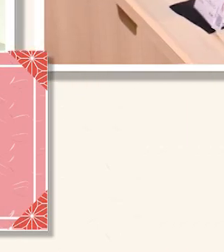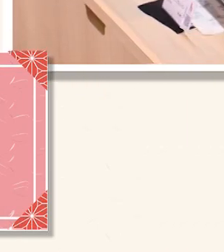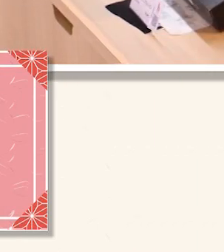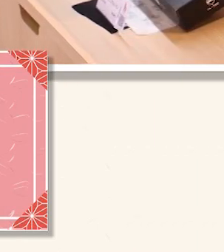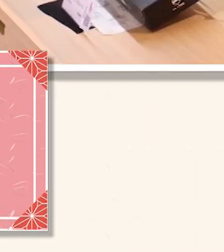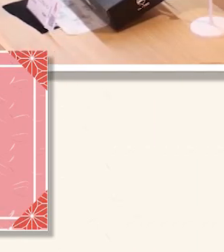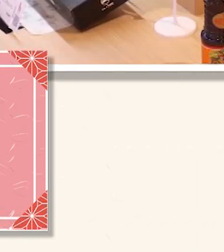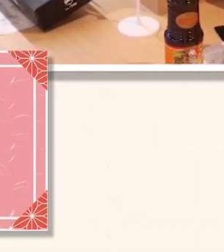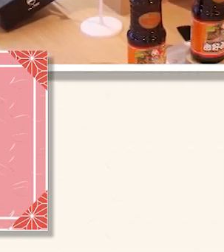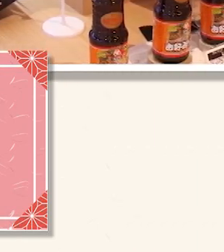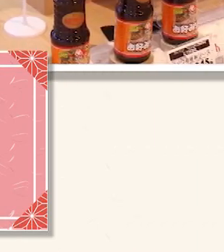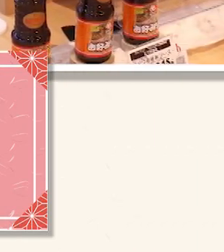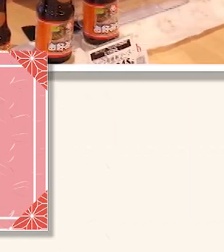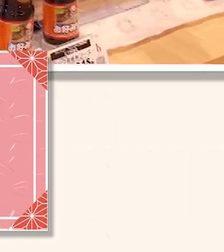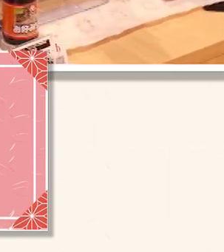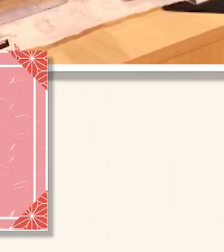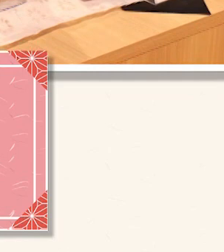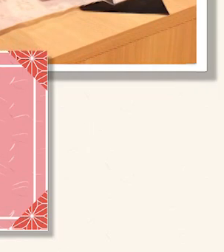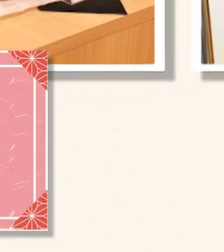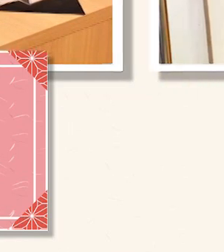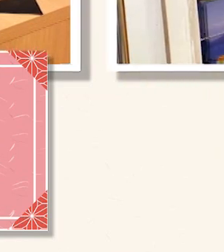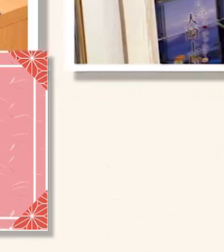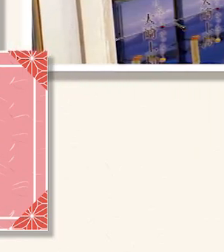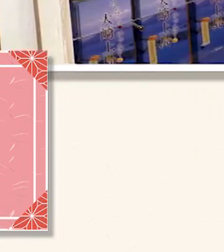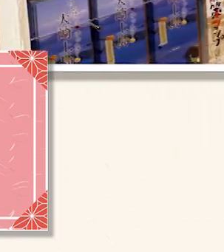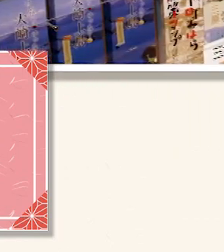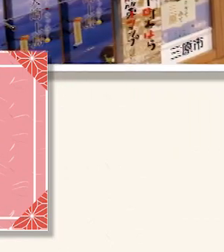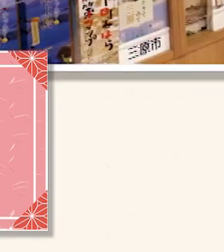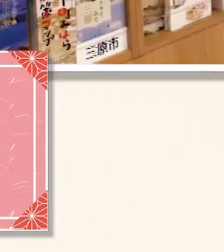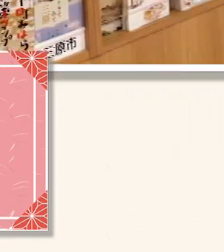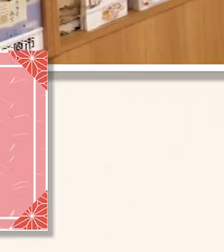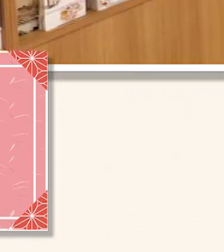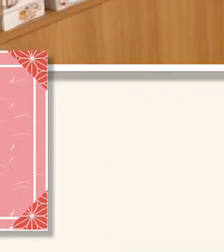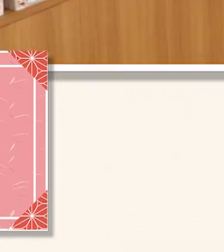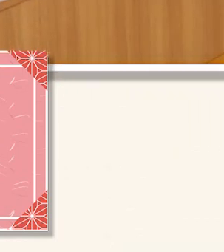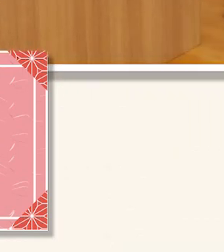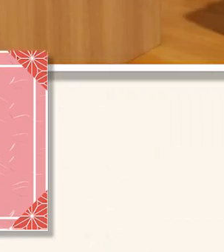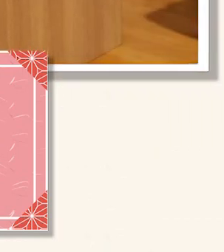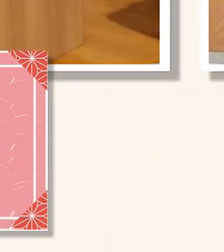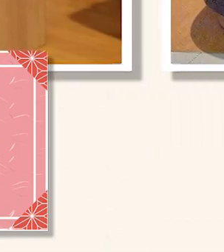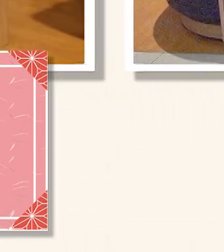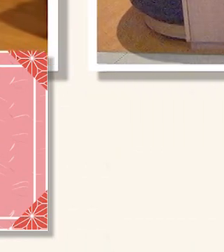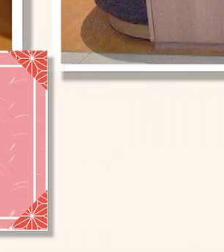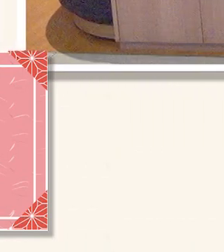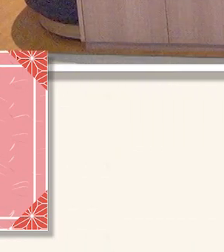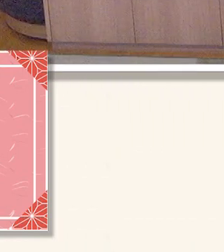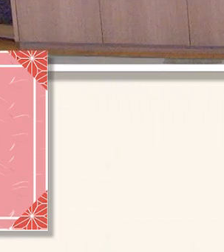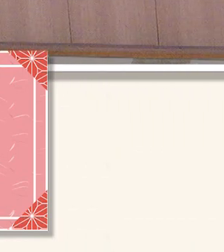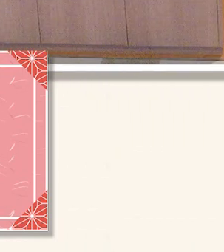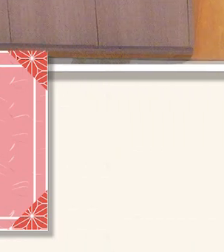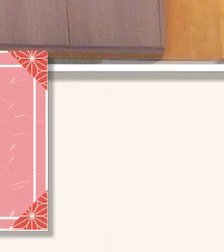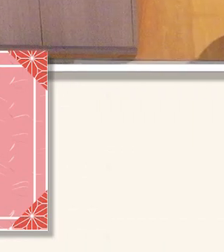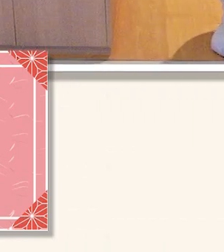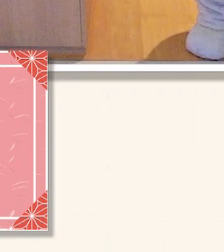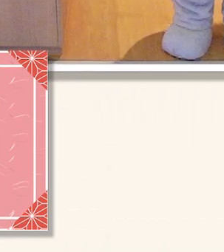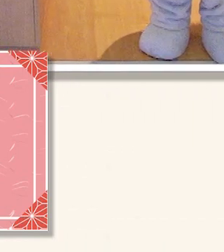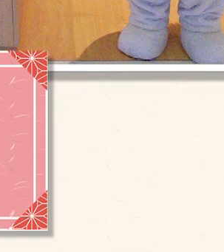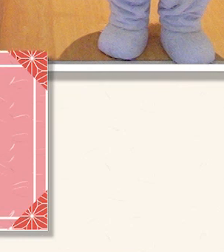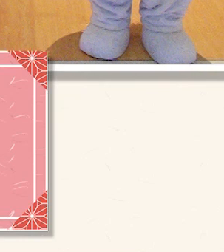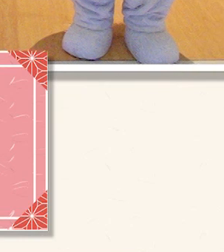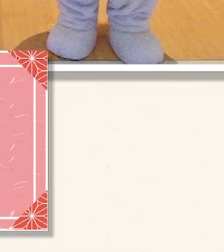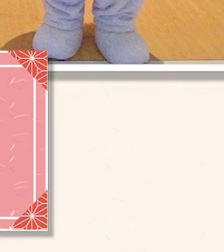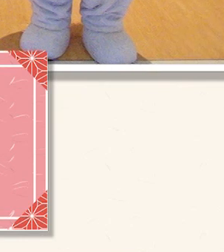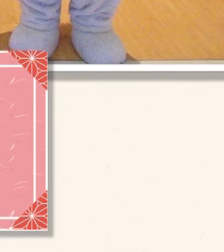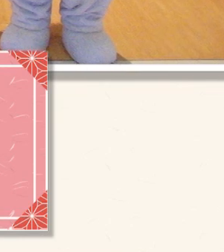島にある V ベースでは各地の特産品や観光情報などを紹介しています。広島広域都市圏ポイントも毎日